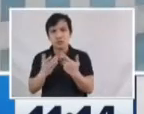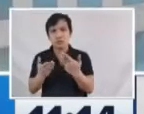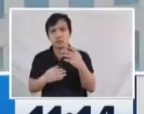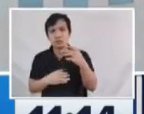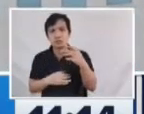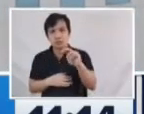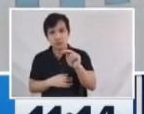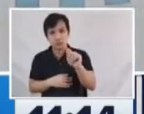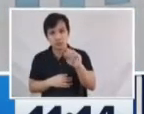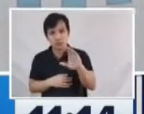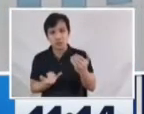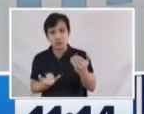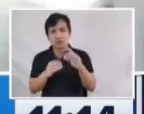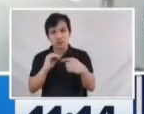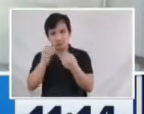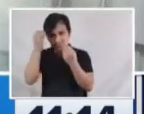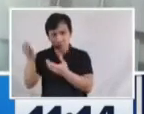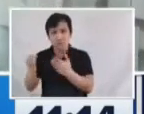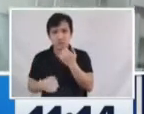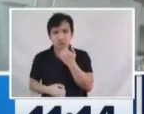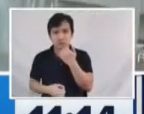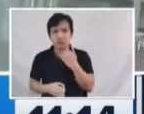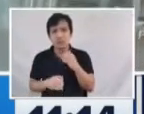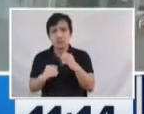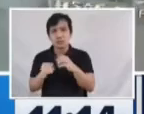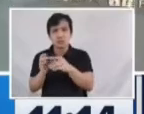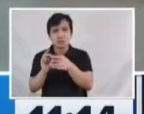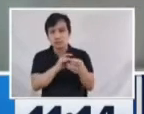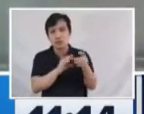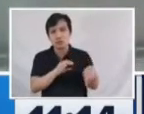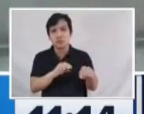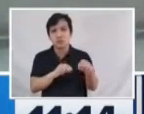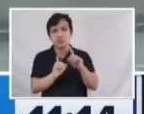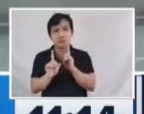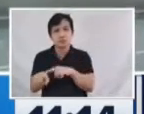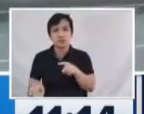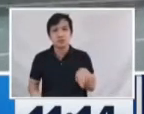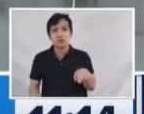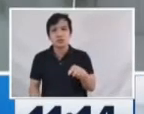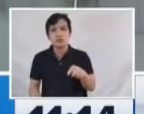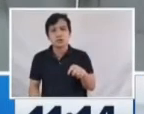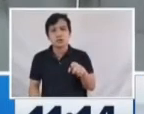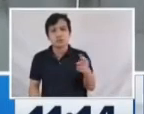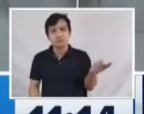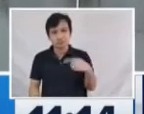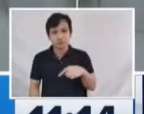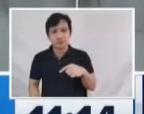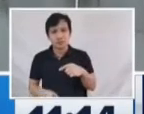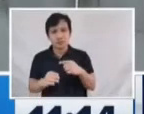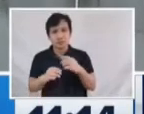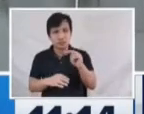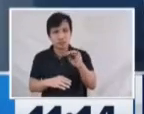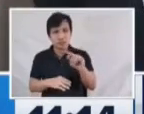i-abolish naman nila ang NTC, ipapatupad naman po yan ng ating executive branch of government.